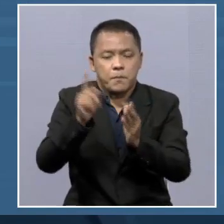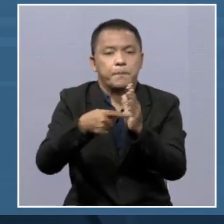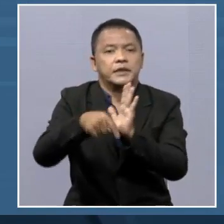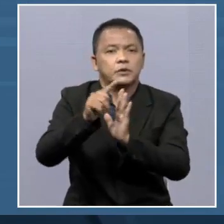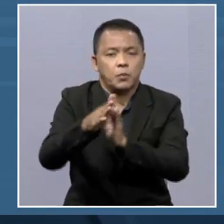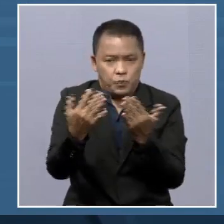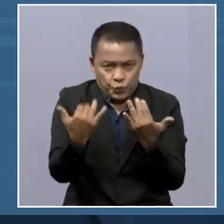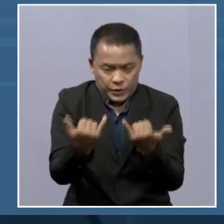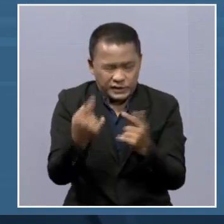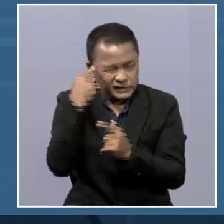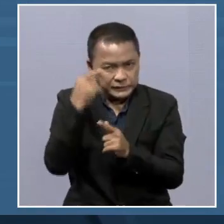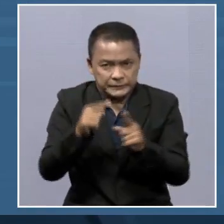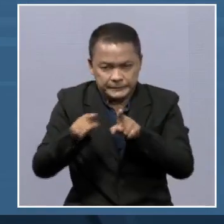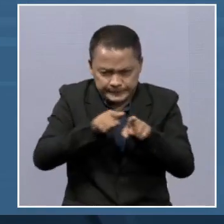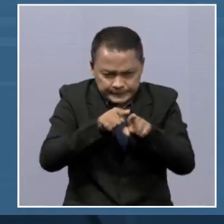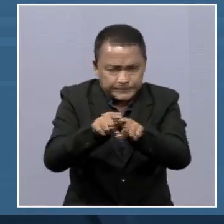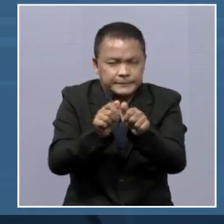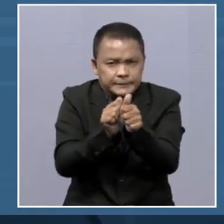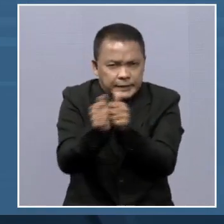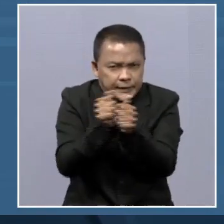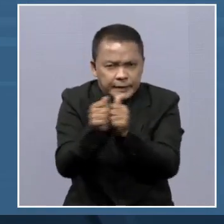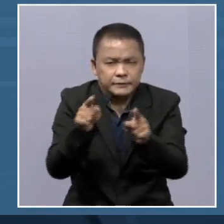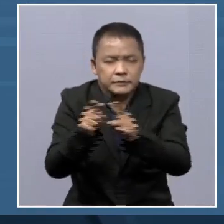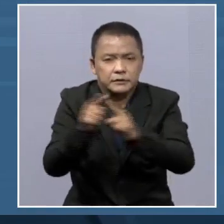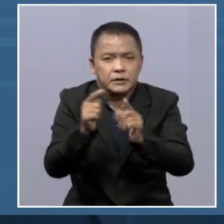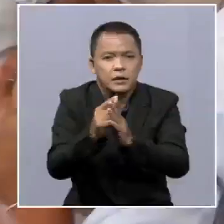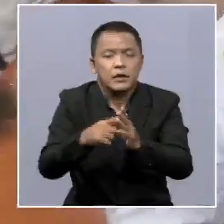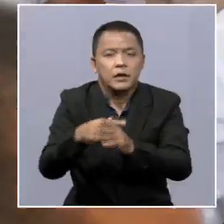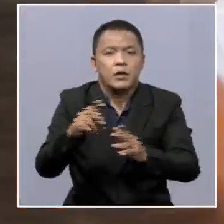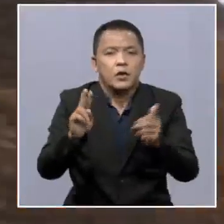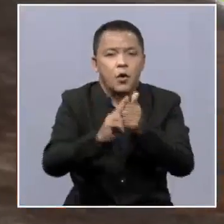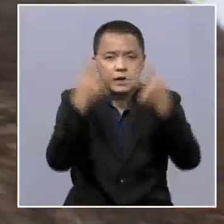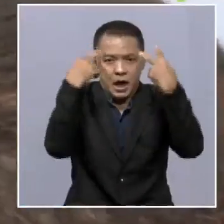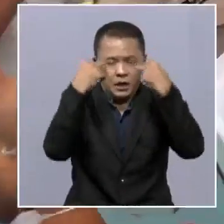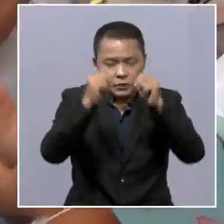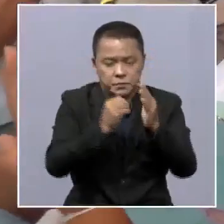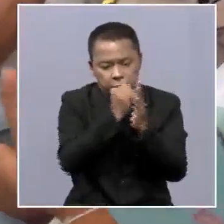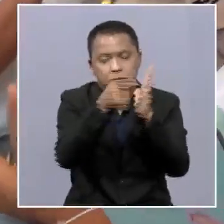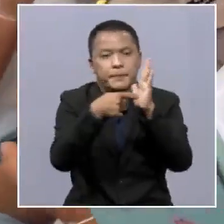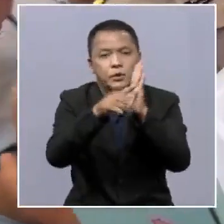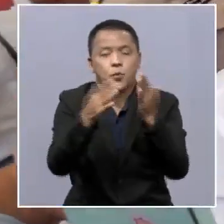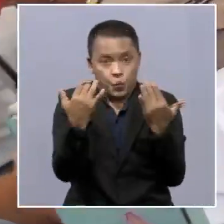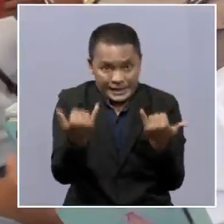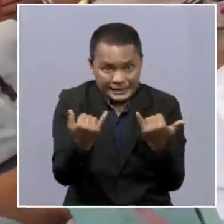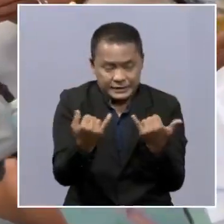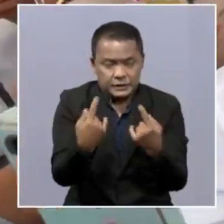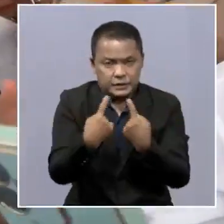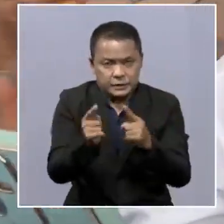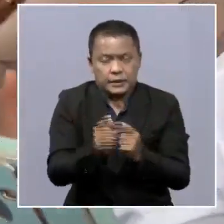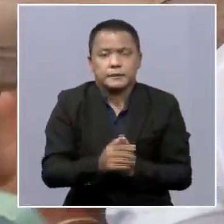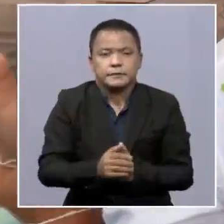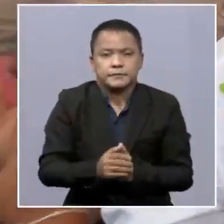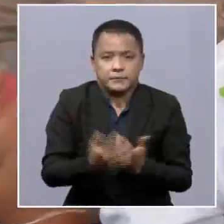านีเที่ยวนี้เขาบี้กันแบบช็อตต่อช็อตเลยนะเพราะว่าบิ๊กป้อมอะค่ะวางคิวลงพื้นที่ปทุมวันนี้ใช่ไหมแต่ทีนี้เนี่ยค่